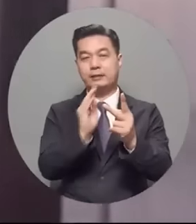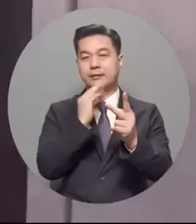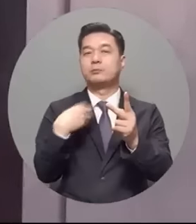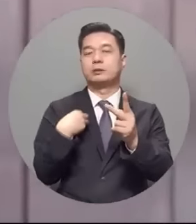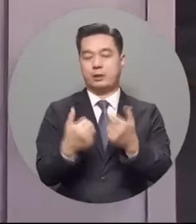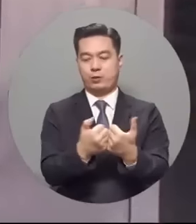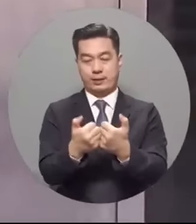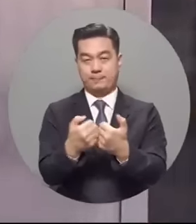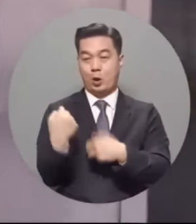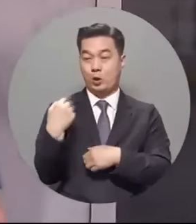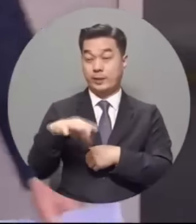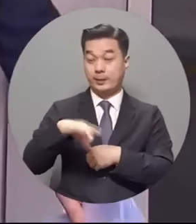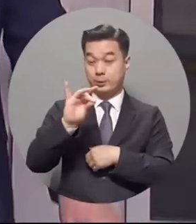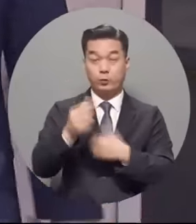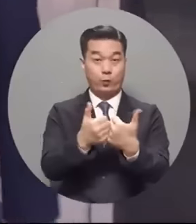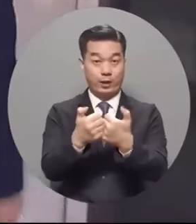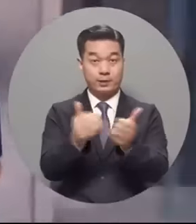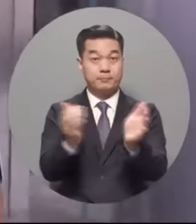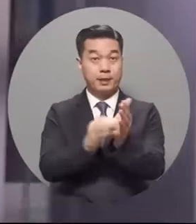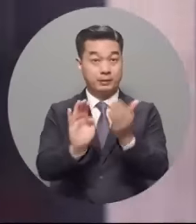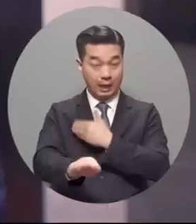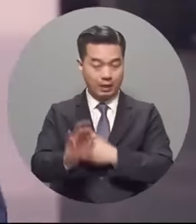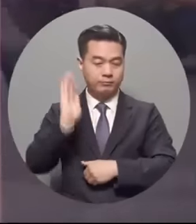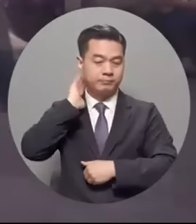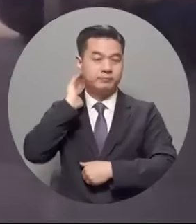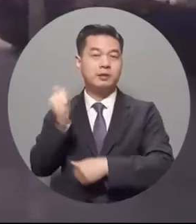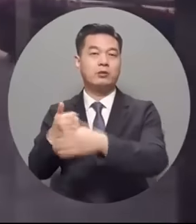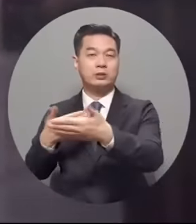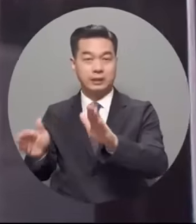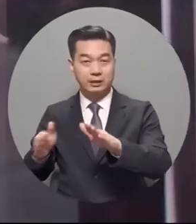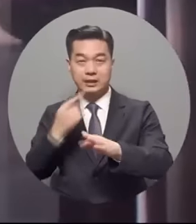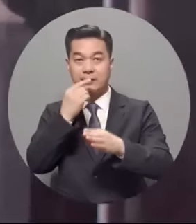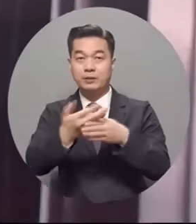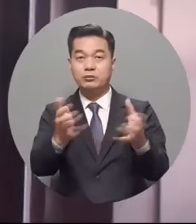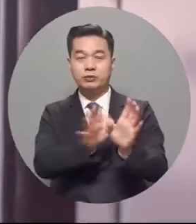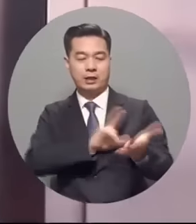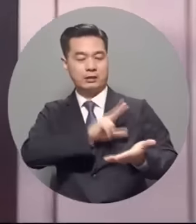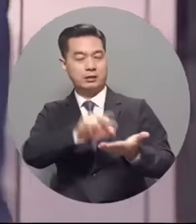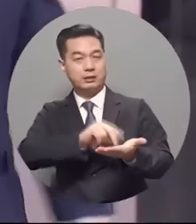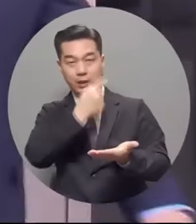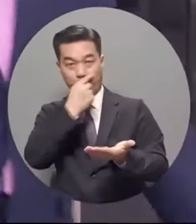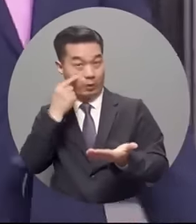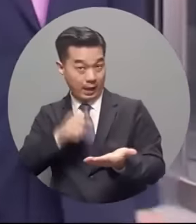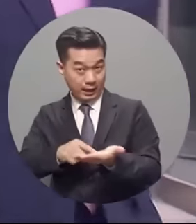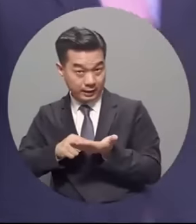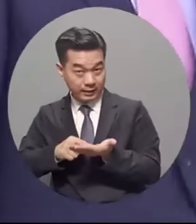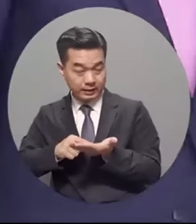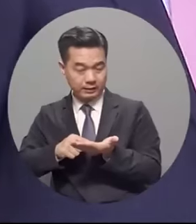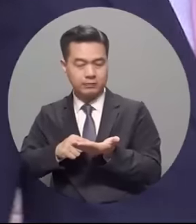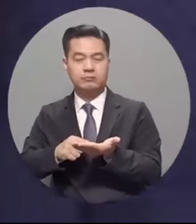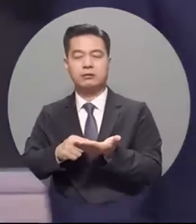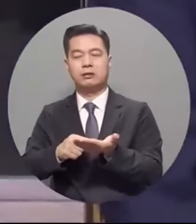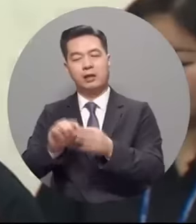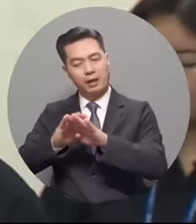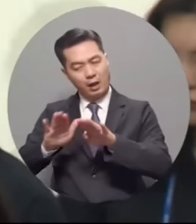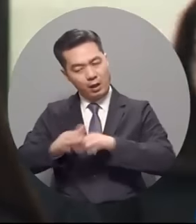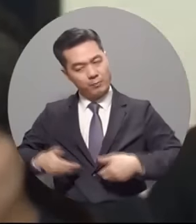어제 첫 실무회담을 마치고 대통령실은 민주당 의제를 확인했다며 숙제들이 많았다고